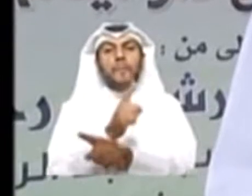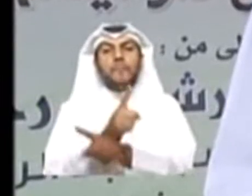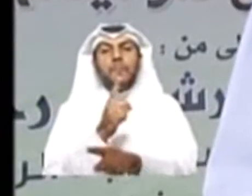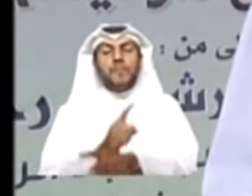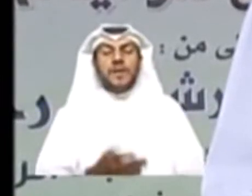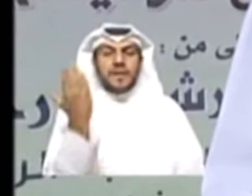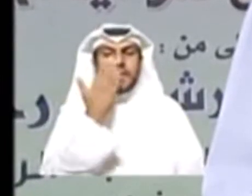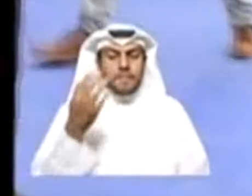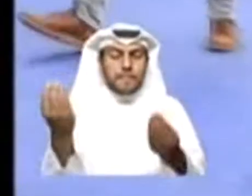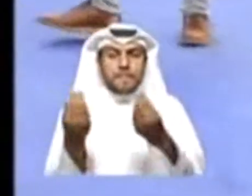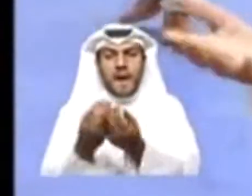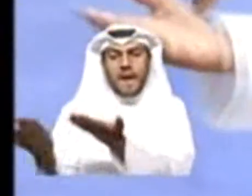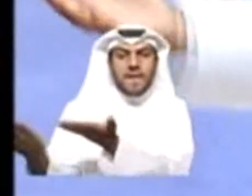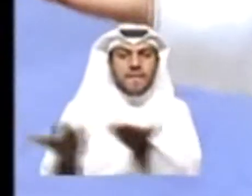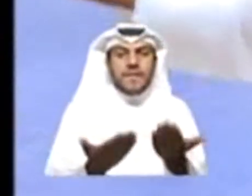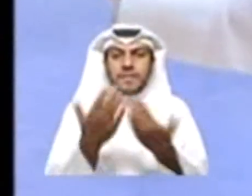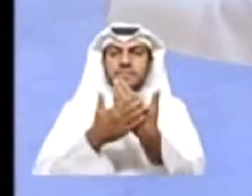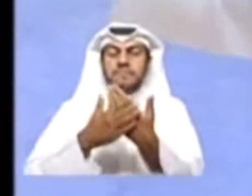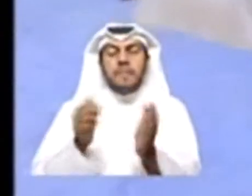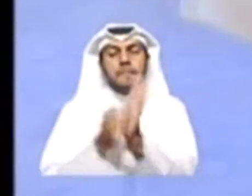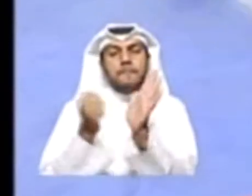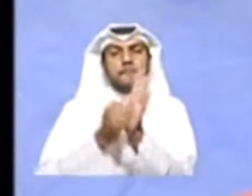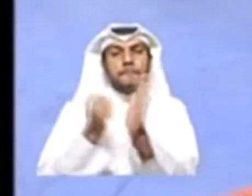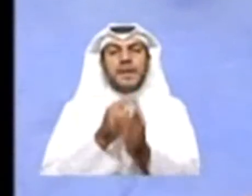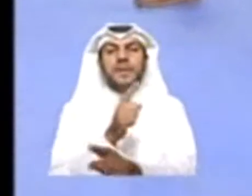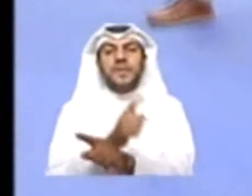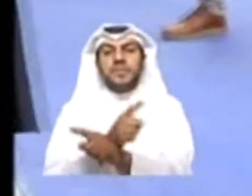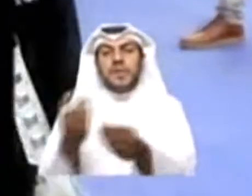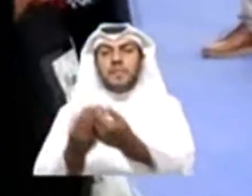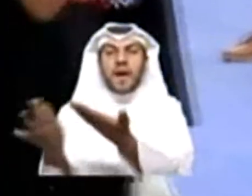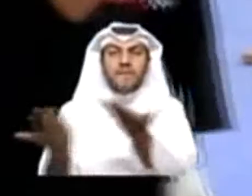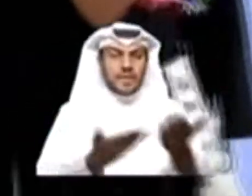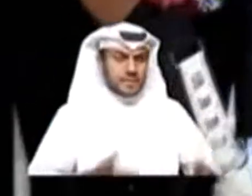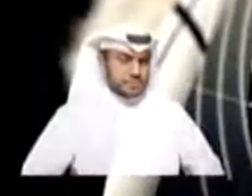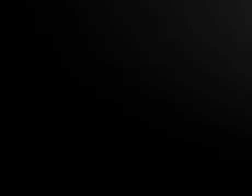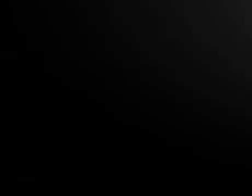الإنساني الكويتي، وليساهم في توطيد العلاقات مع جمهورية إندونيسيا.